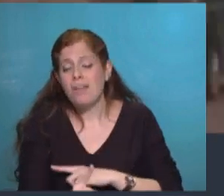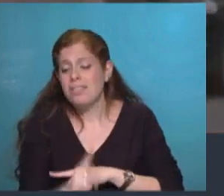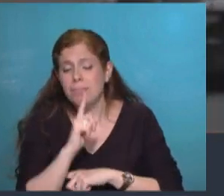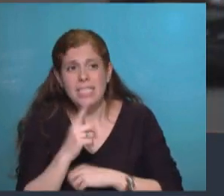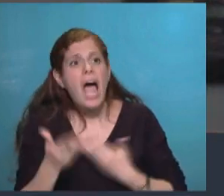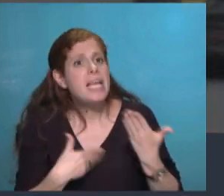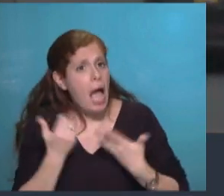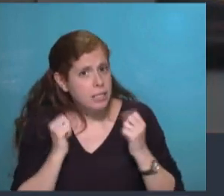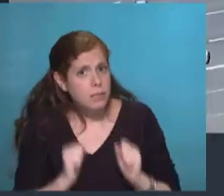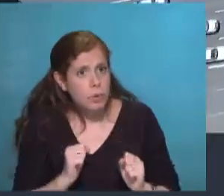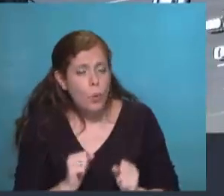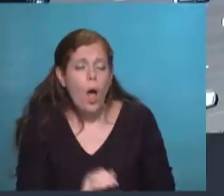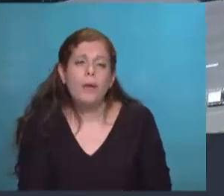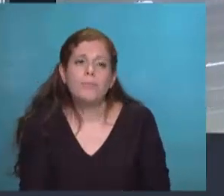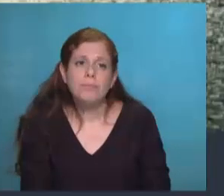יחסית בטוחה.